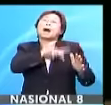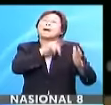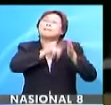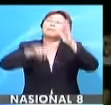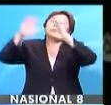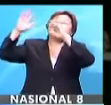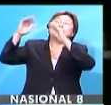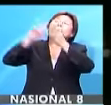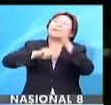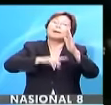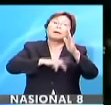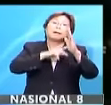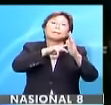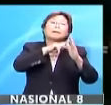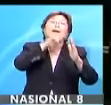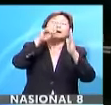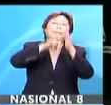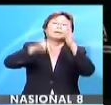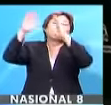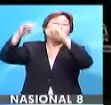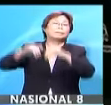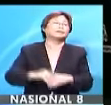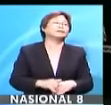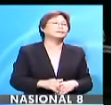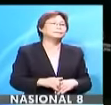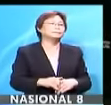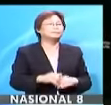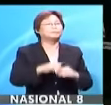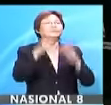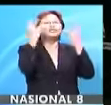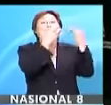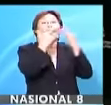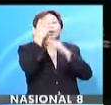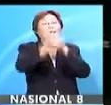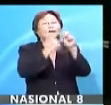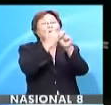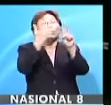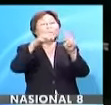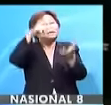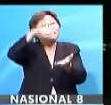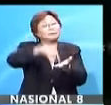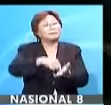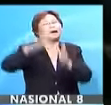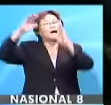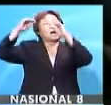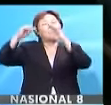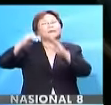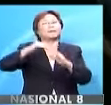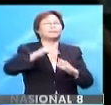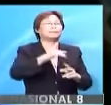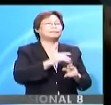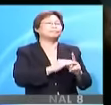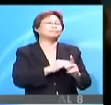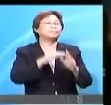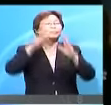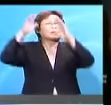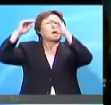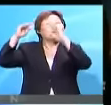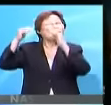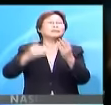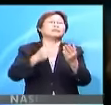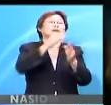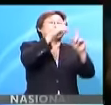sendiri di sebalik program Citrawarna Malaysia 2015 kali ini? Okey, harapan Kementerian Pelancongan Kebudayaan dan juga